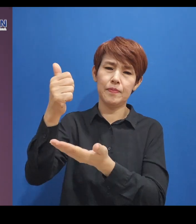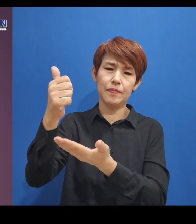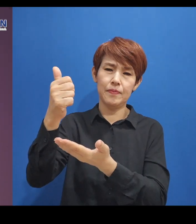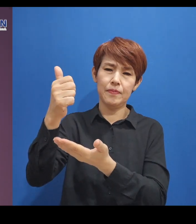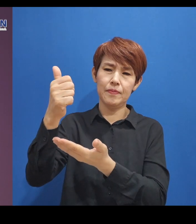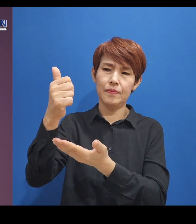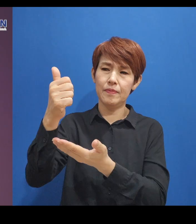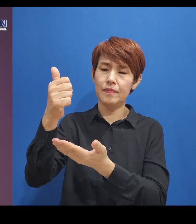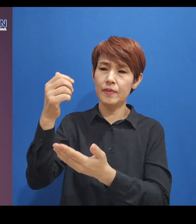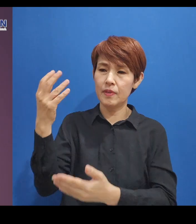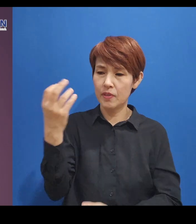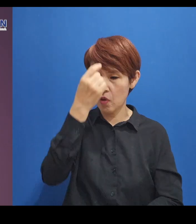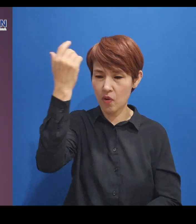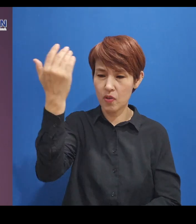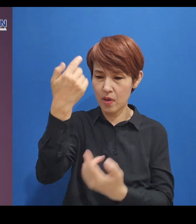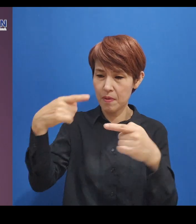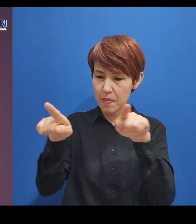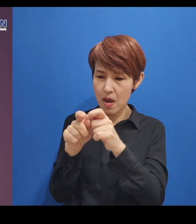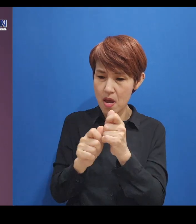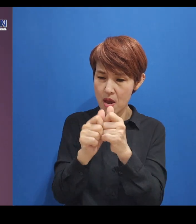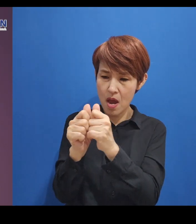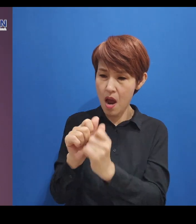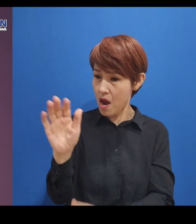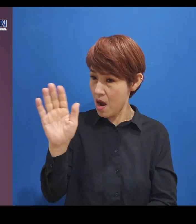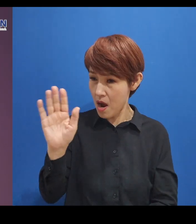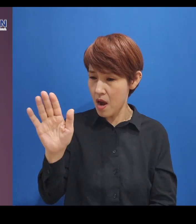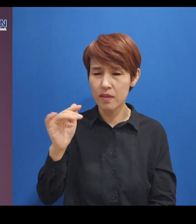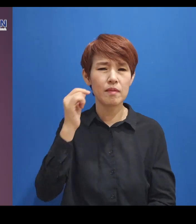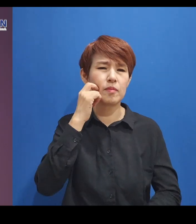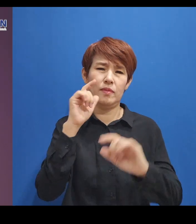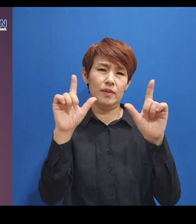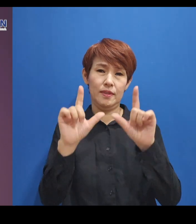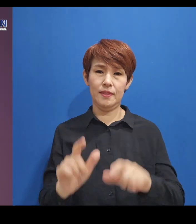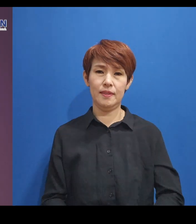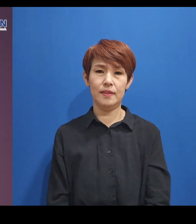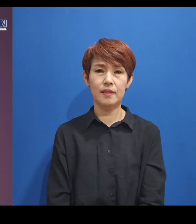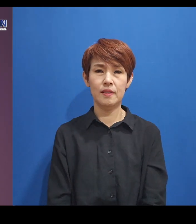내가 성령과 함께 하지 않으면 내가 어찌 살까요?